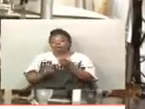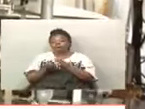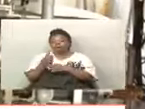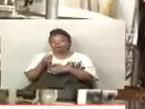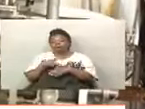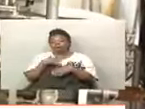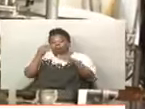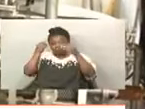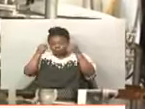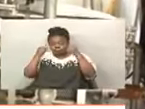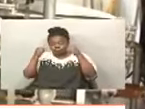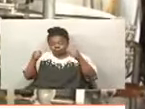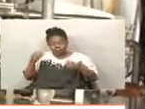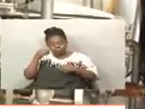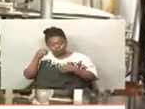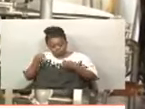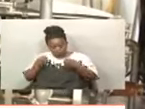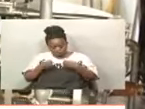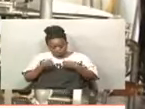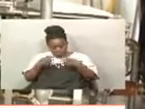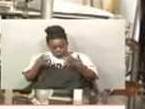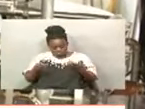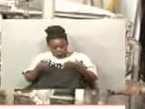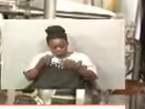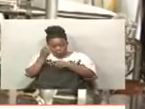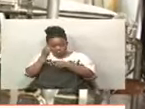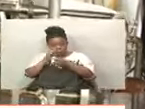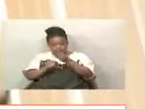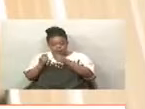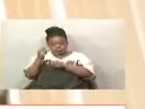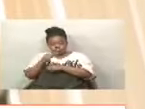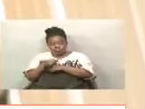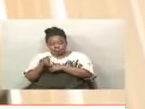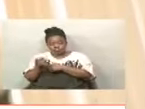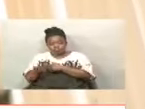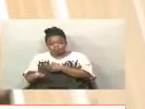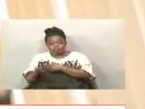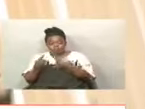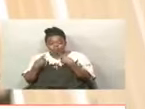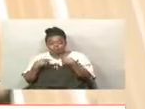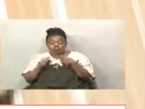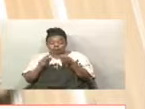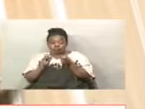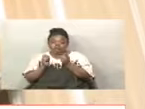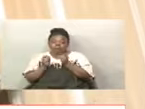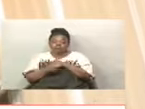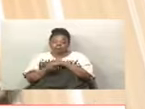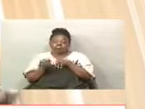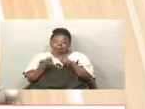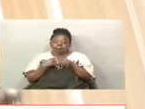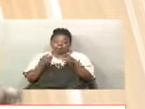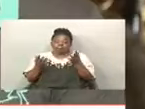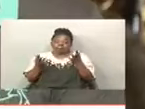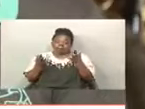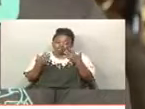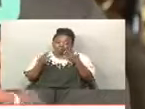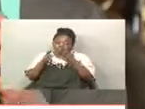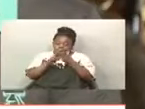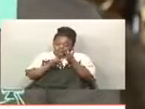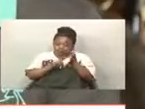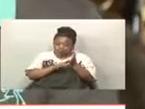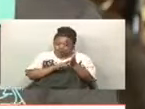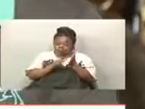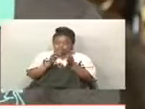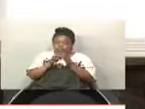cows. The phone alerts me how much milk every day has come in. So we have transformed from just paper record keeping